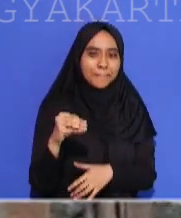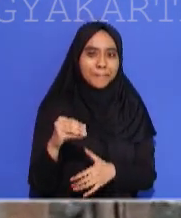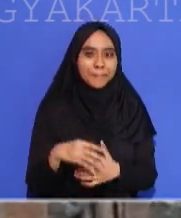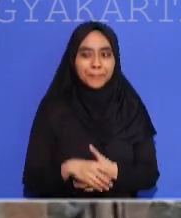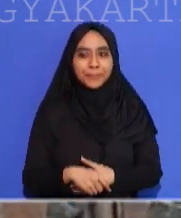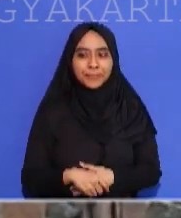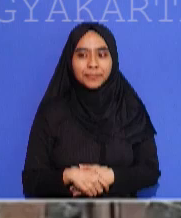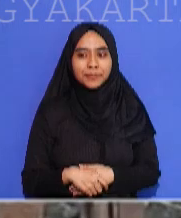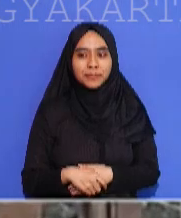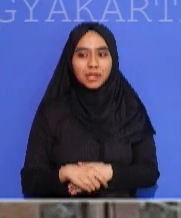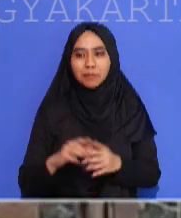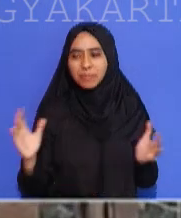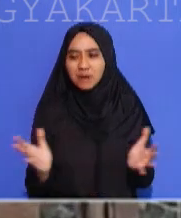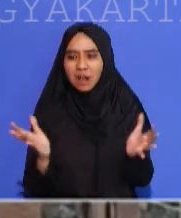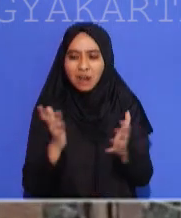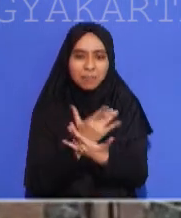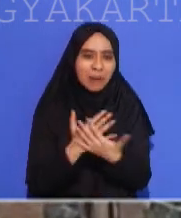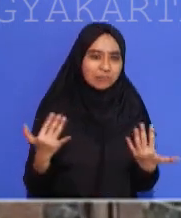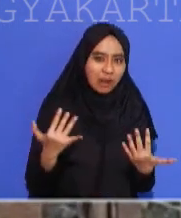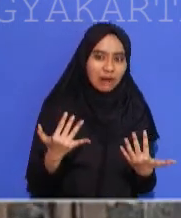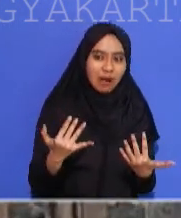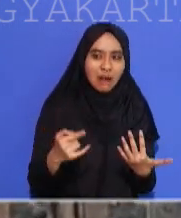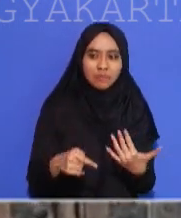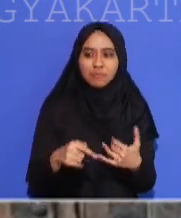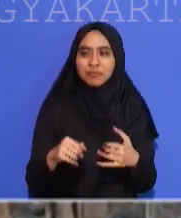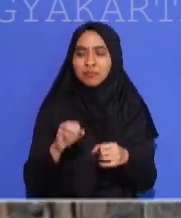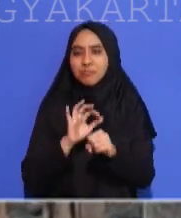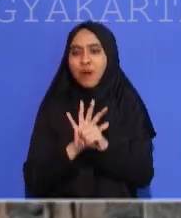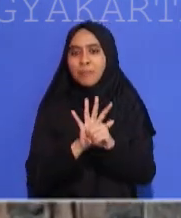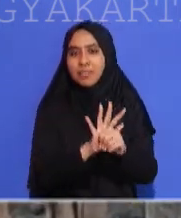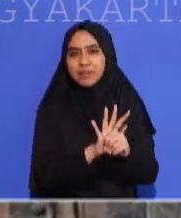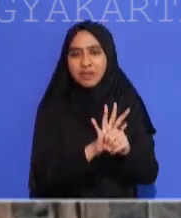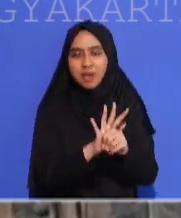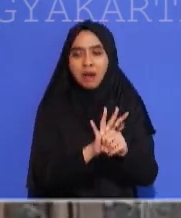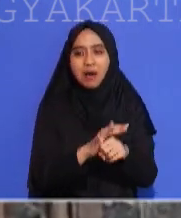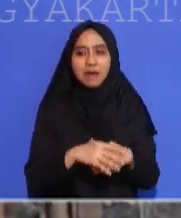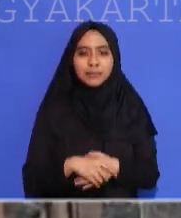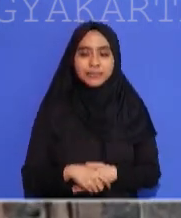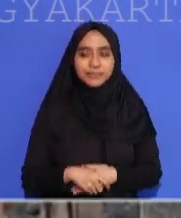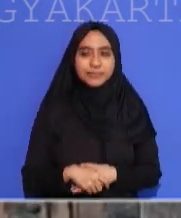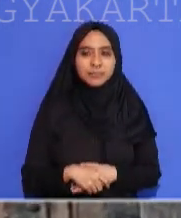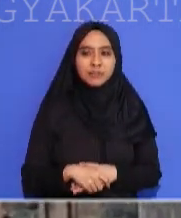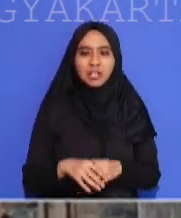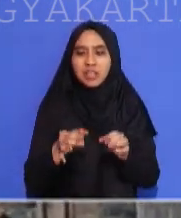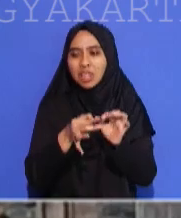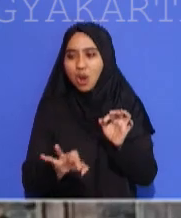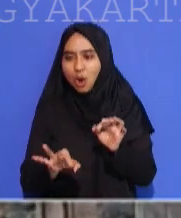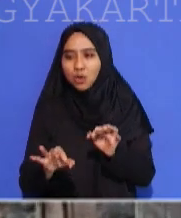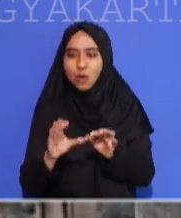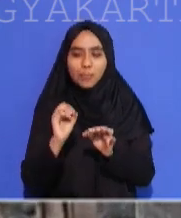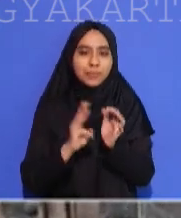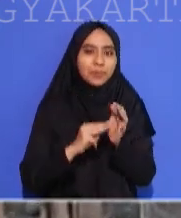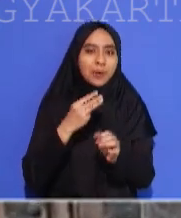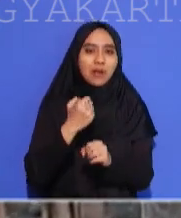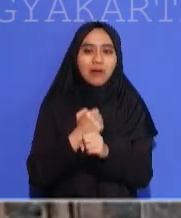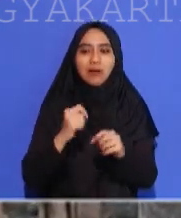diberik masyarakat pimpinan pusat muhammadiah Jenis telur Omega Mas sini sistemnya umbaran terus